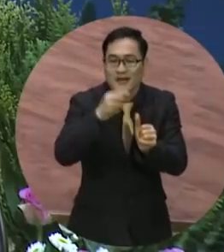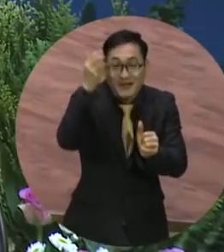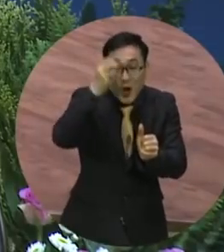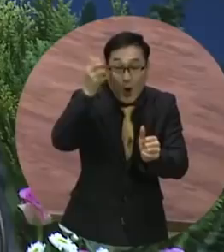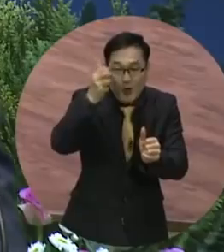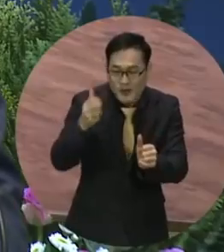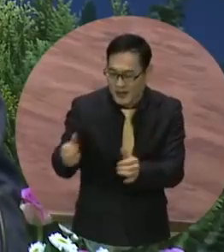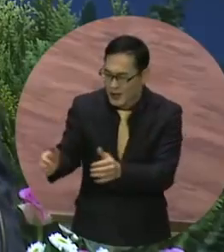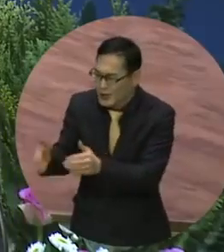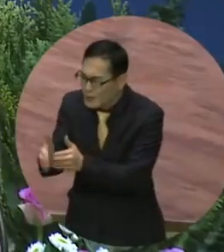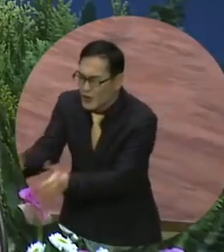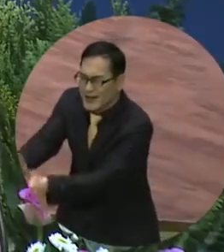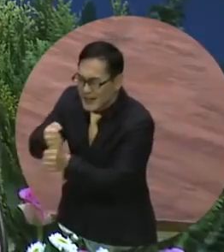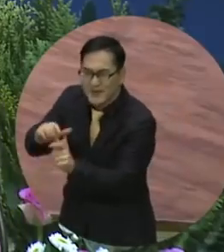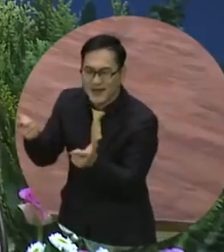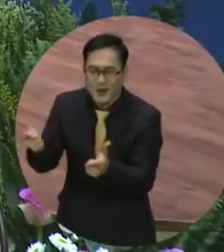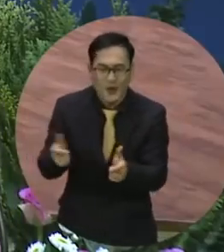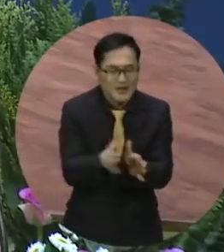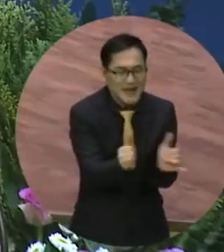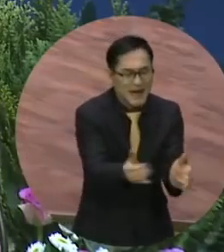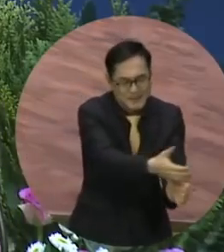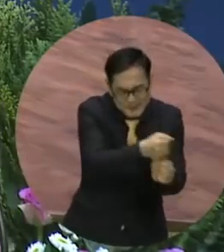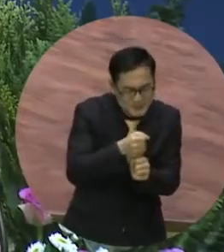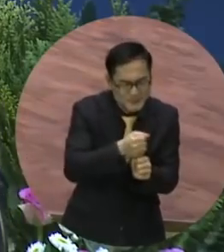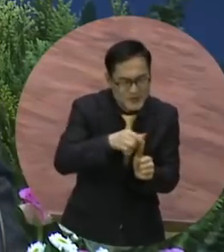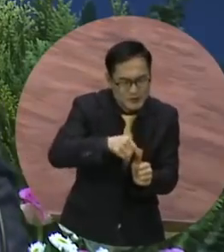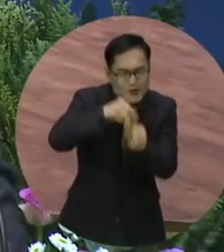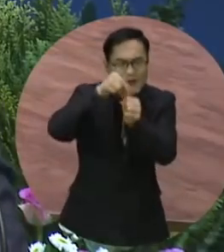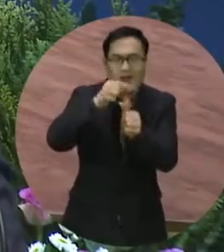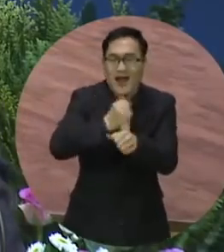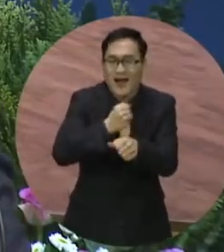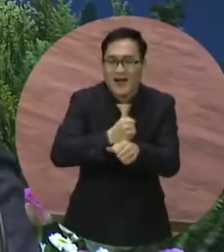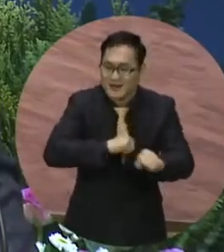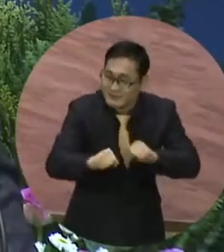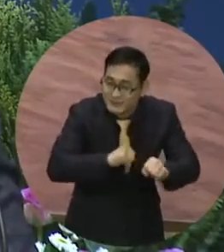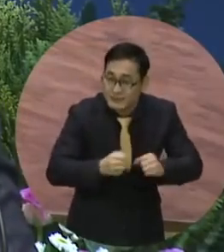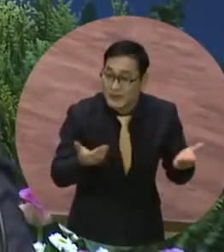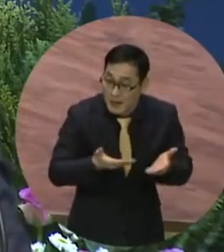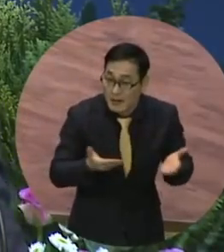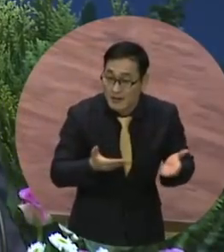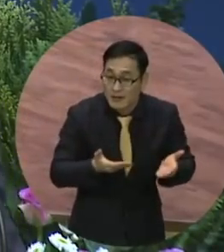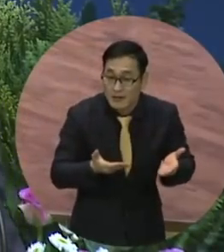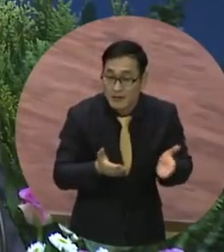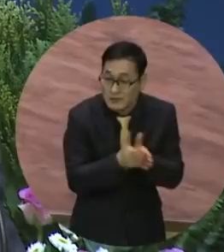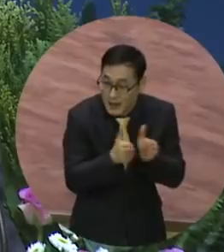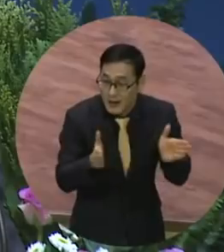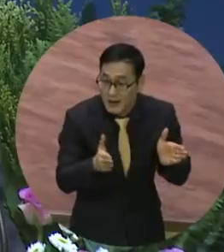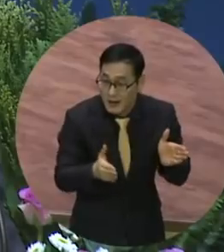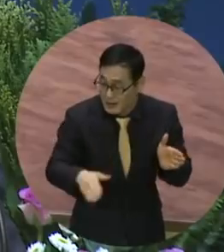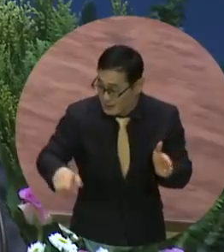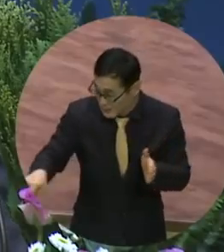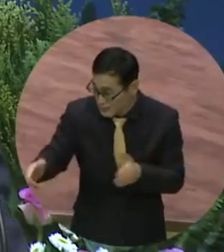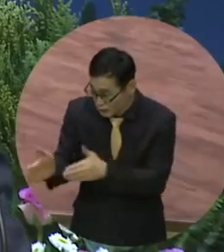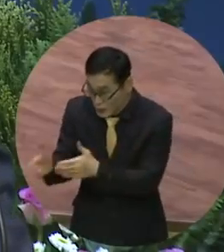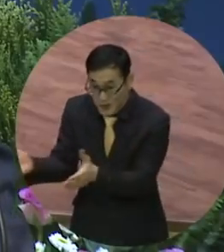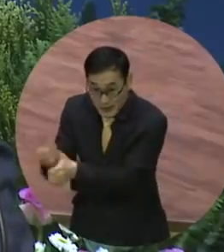영혼을 구원하는 그런 전도자의 삶으로 인생이 확 바뀌어버렸어요. 예수님 만나고 난 이후에.